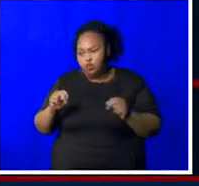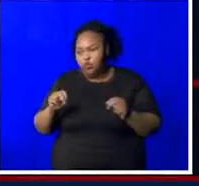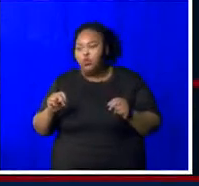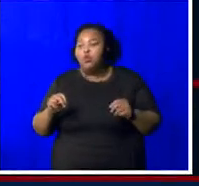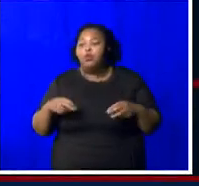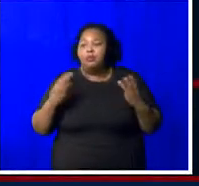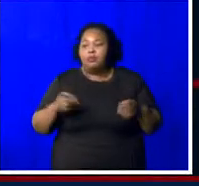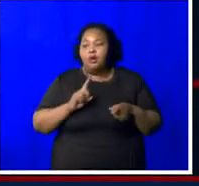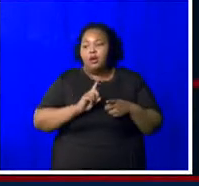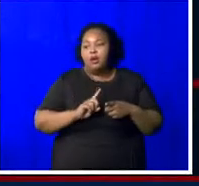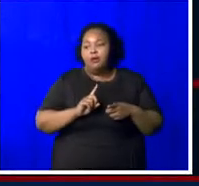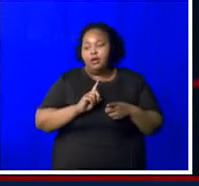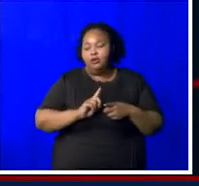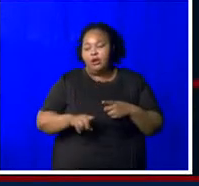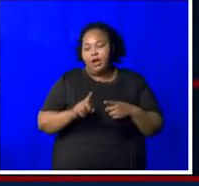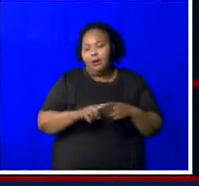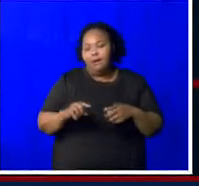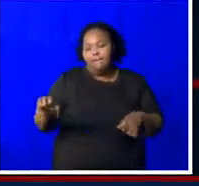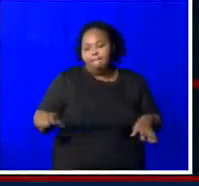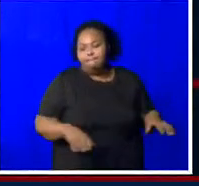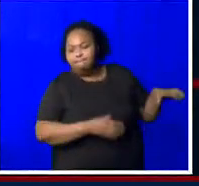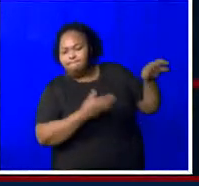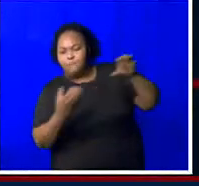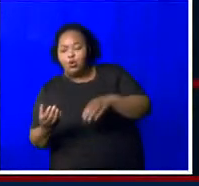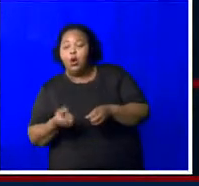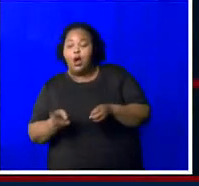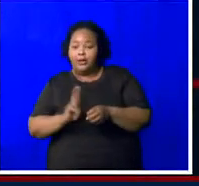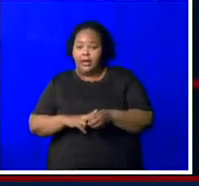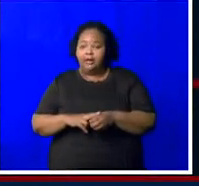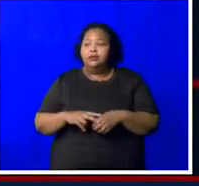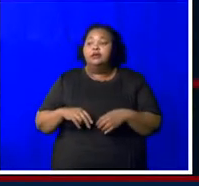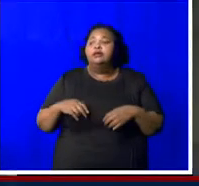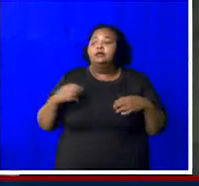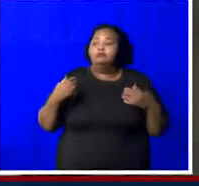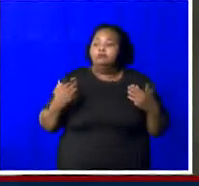sekufundisa abaceceshi bakuleli ngemthetho liyahlukahlukene yale midlalo.